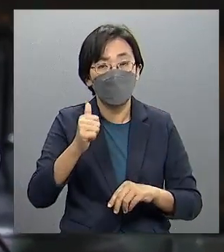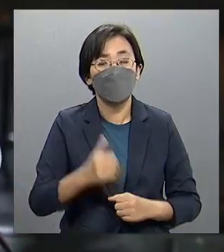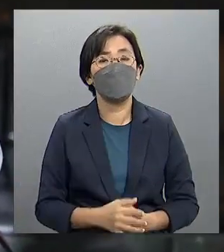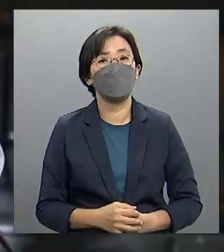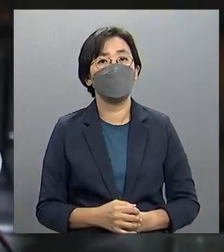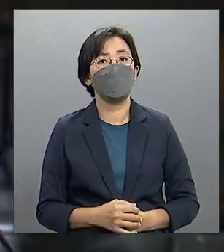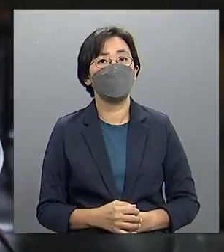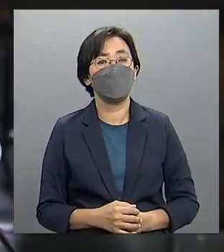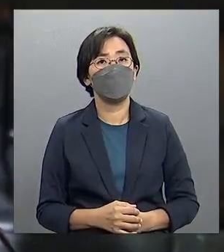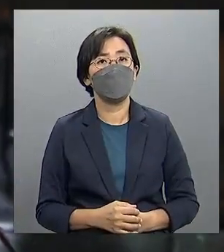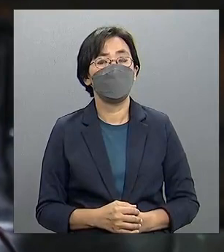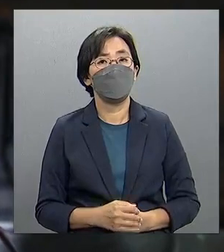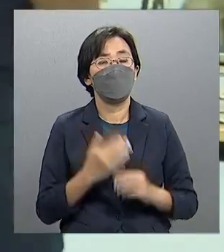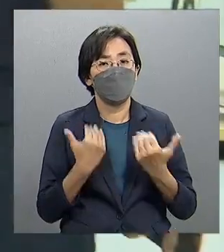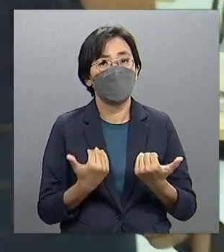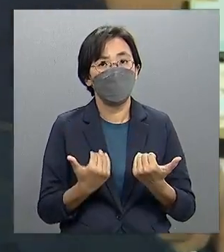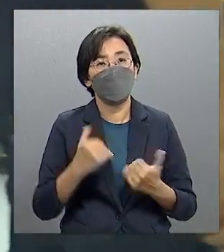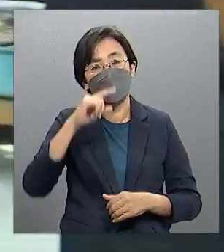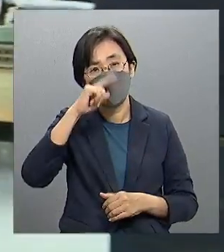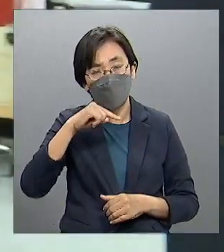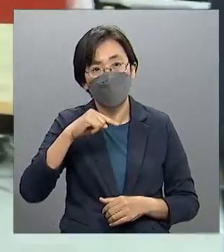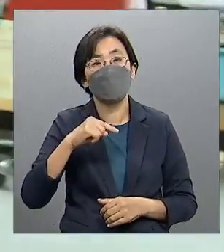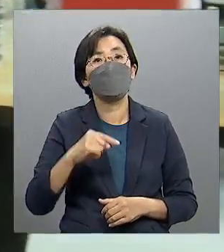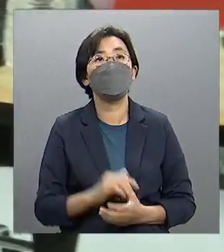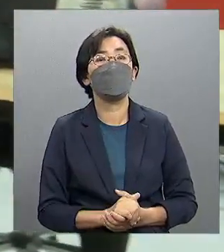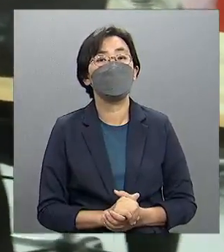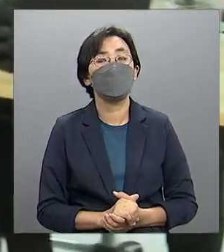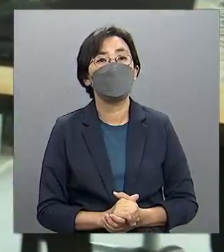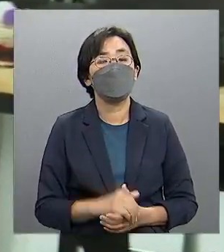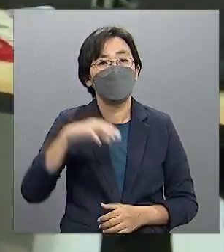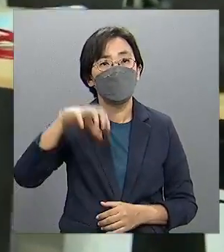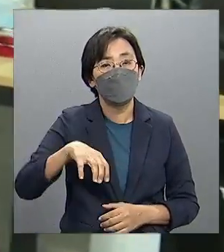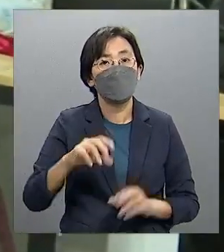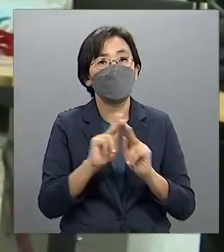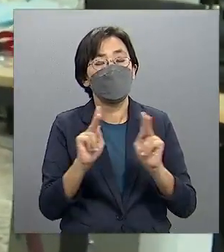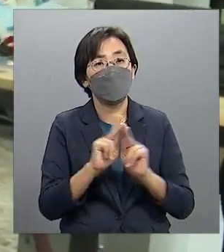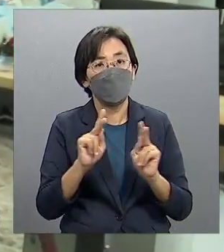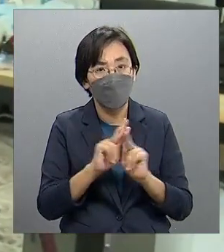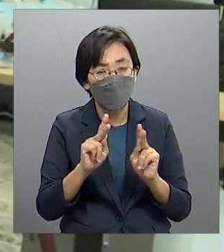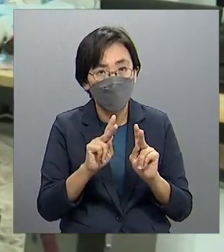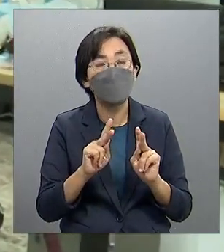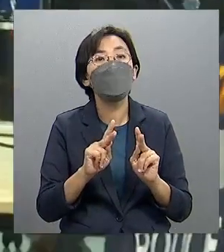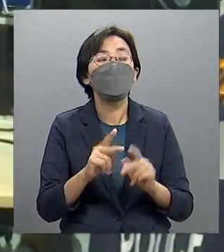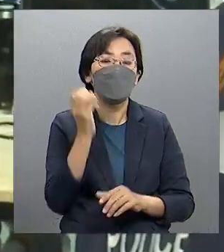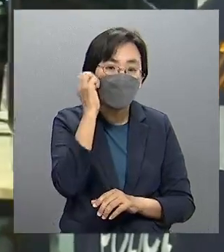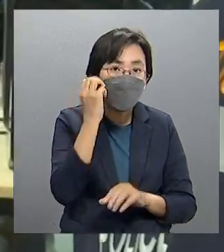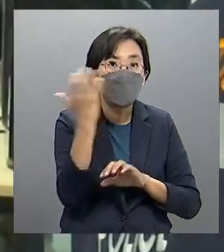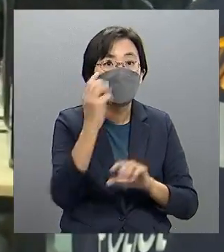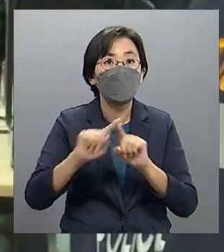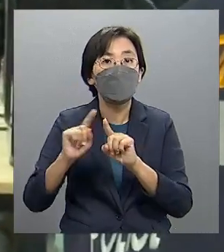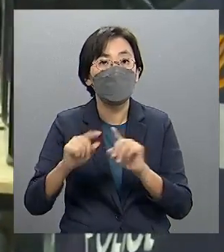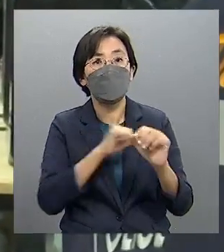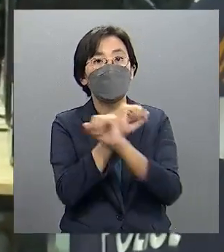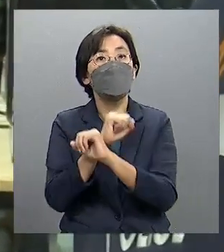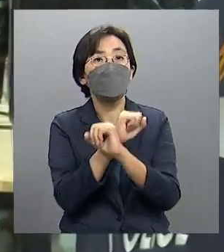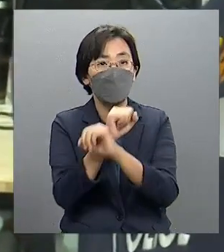านเราเนี่ยนะครับมีหน่วยงานที่ชื่อว่าสกมช.สำนักงานคณะกรรมการรักษาความมั่นคง ปลอดภัยไซเบอร์แห่งชาติเกิดขึ้นมาแล้วนะครับแล้วก็มีการ